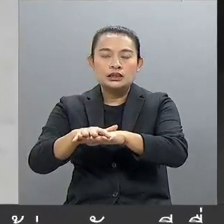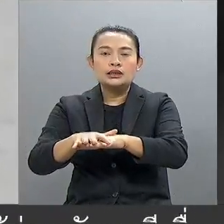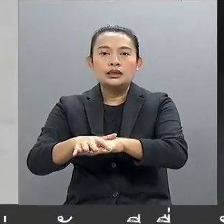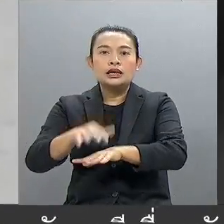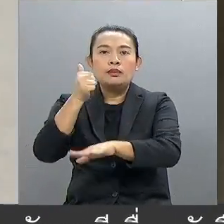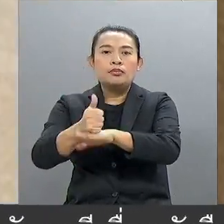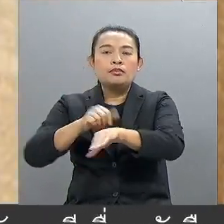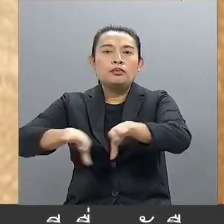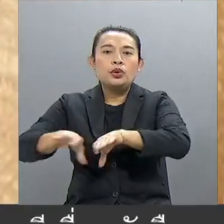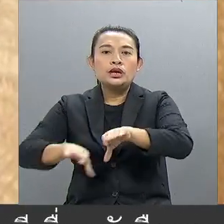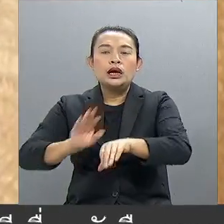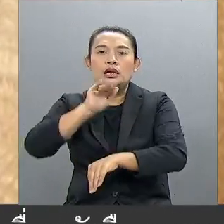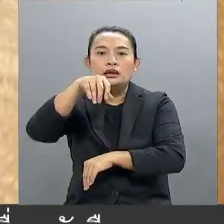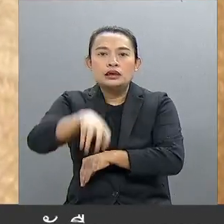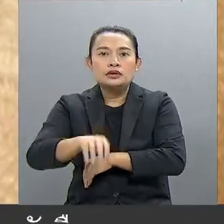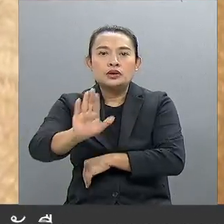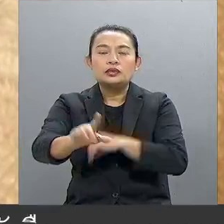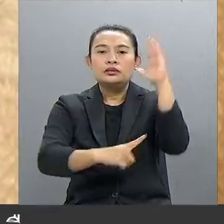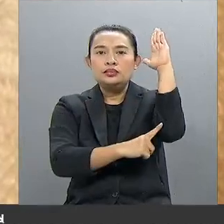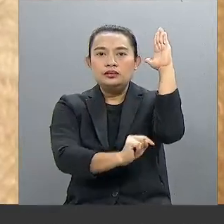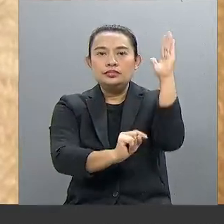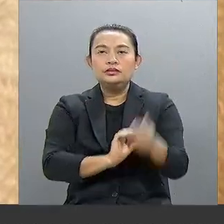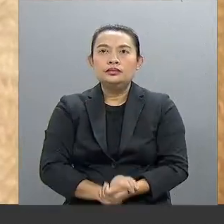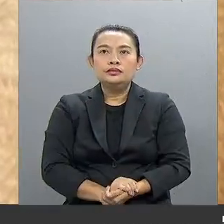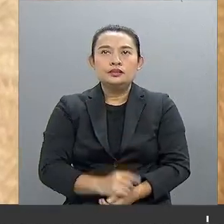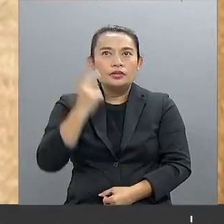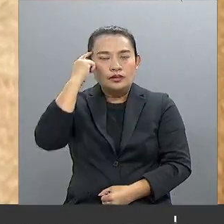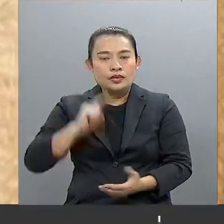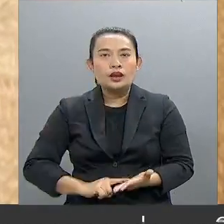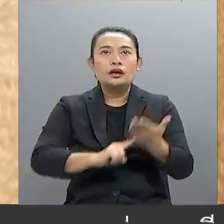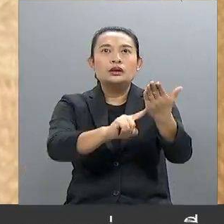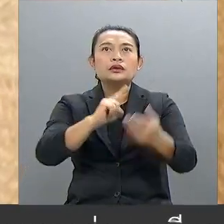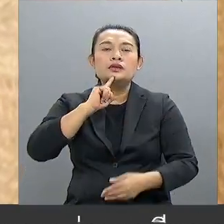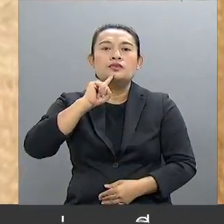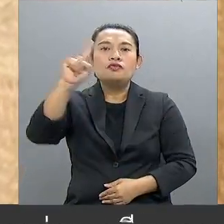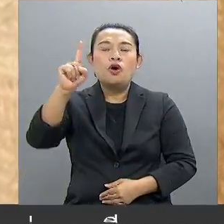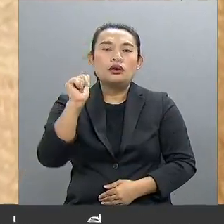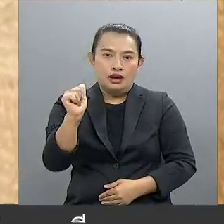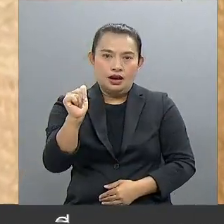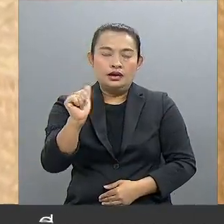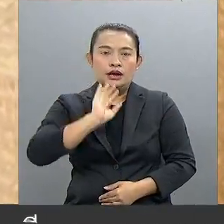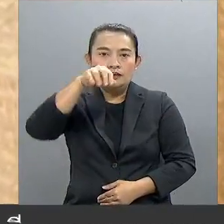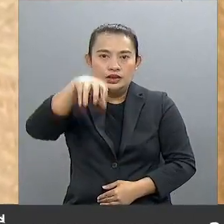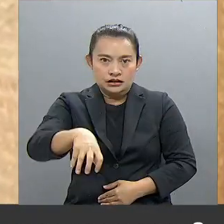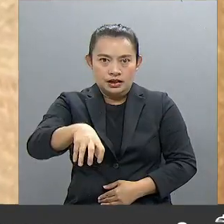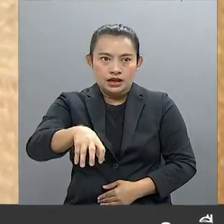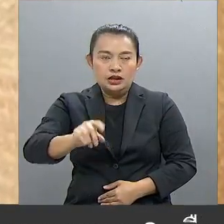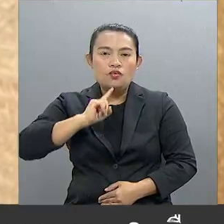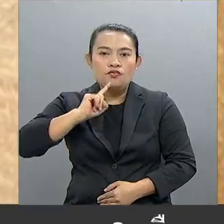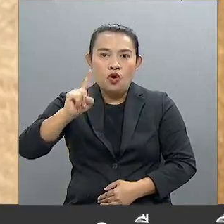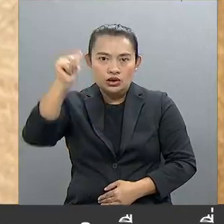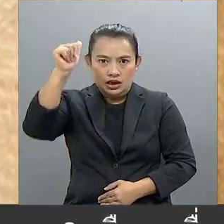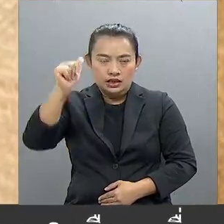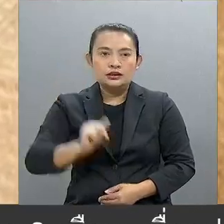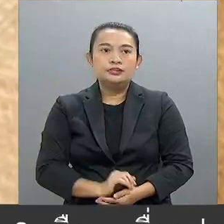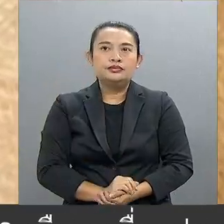องนี้ผู้เสียหายบอกว่าสามารถจะยื่นฟ้องเรียกค่าเสียหายกับทางเทศบาลได้นะคะอ่ะเนี่ยค่ะก็เป็นอุบัติเหตุที่เกิ